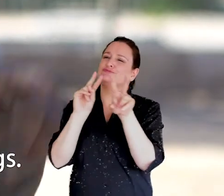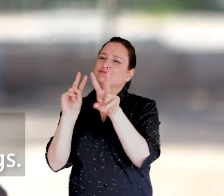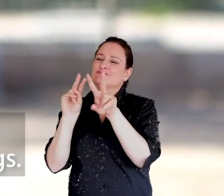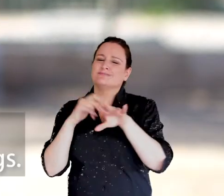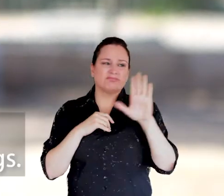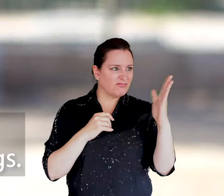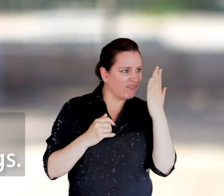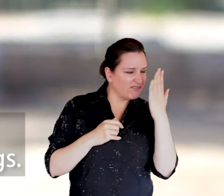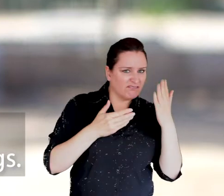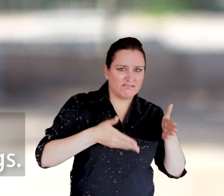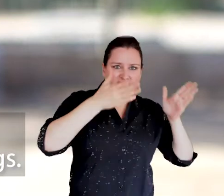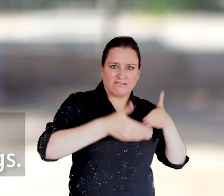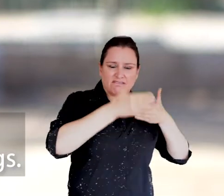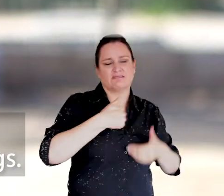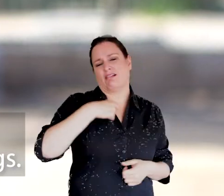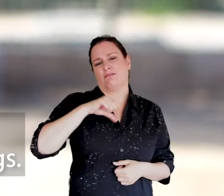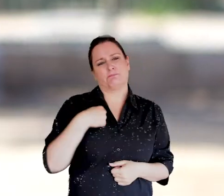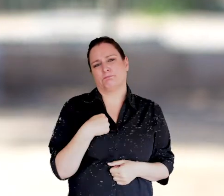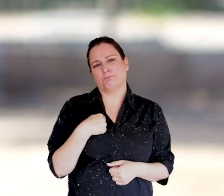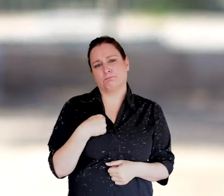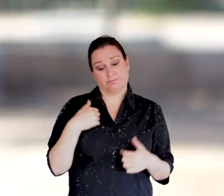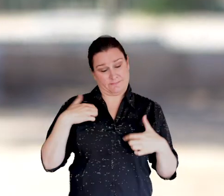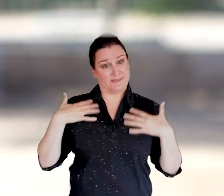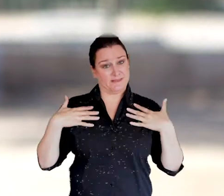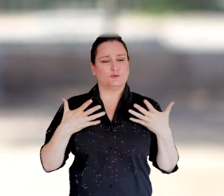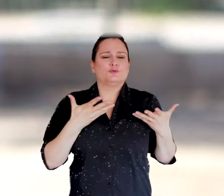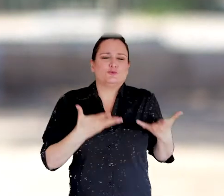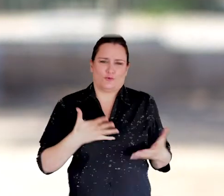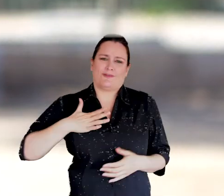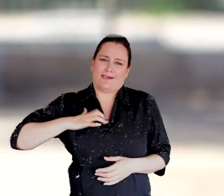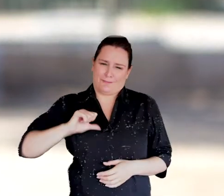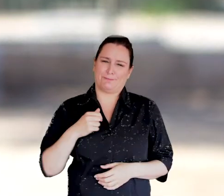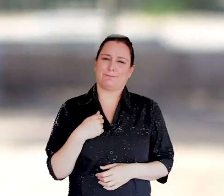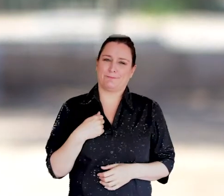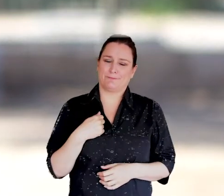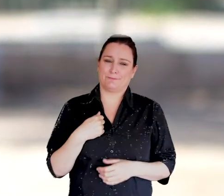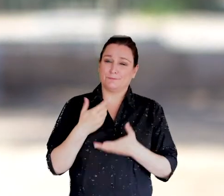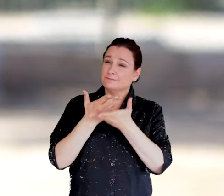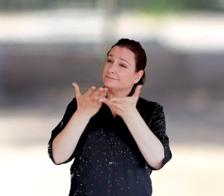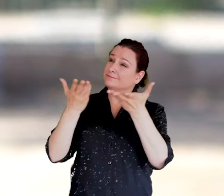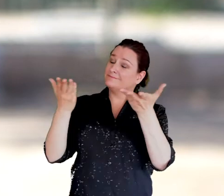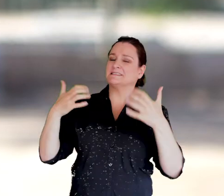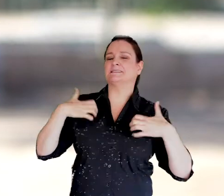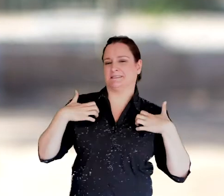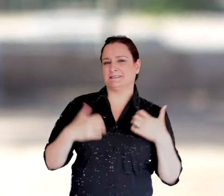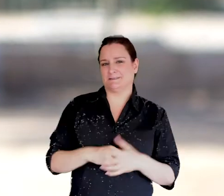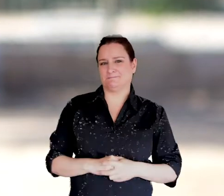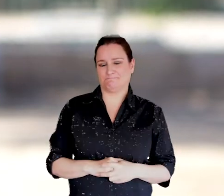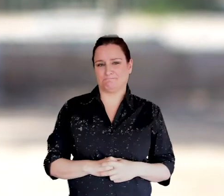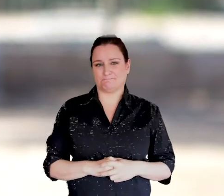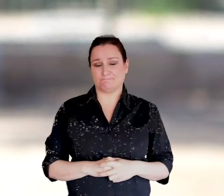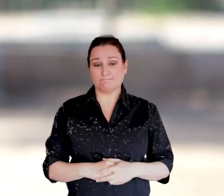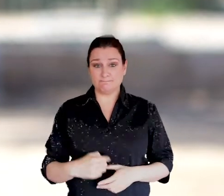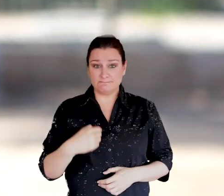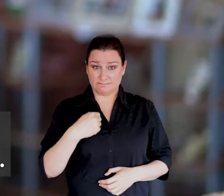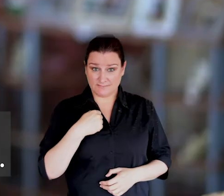berken zien, ik wil niet in gebouw vastkijken. Dat is die liefde wat ik wil leven. Dan voel ik gelukkig. Ik